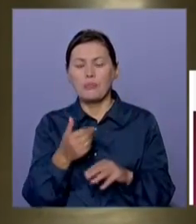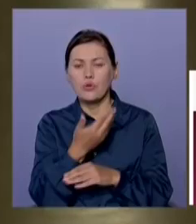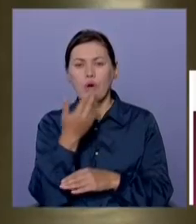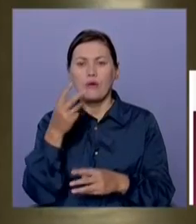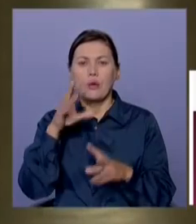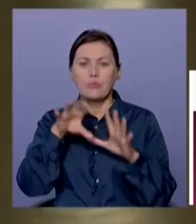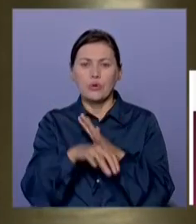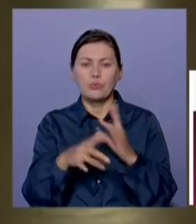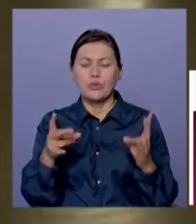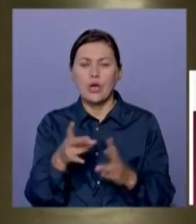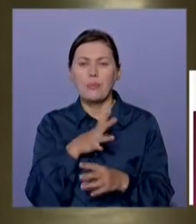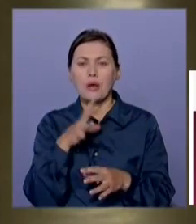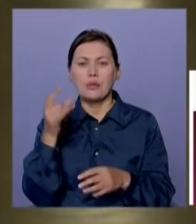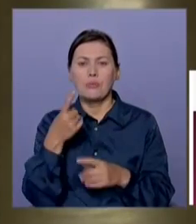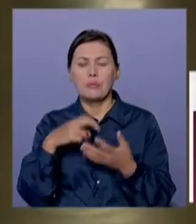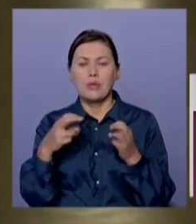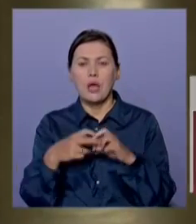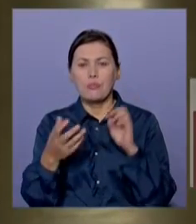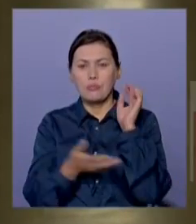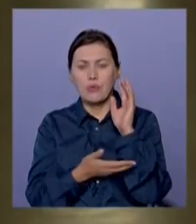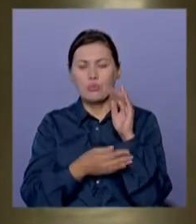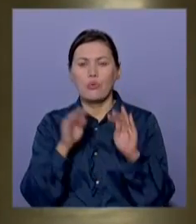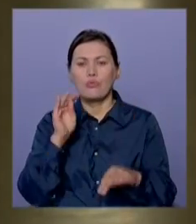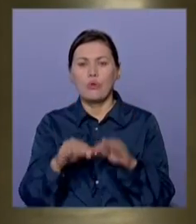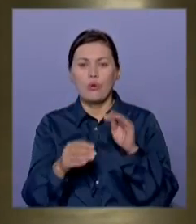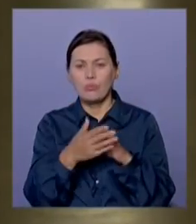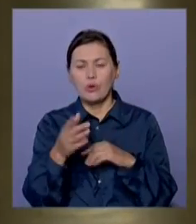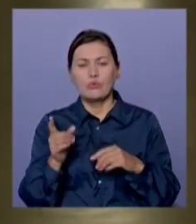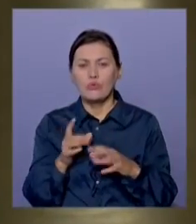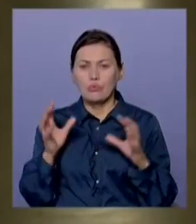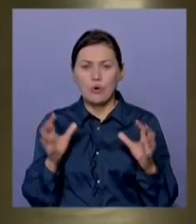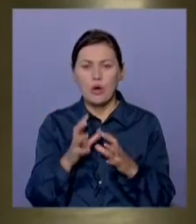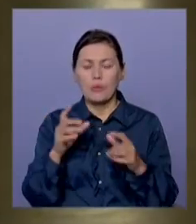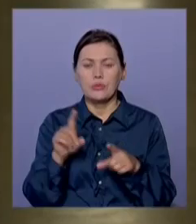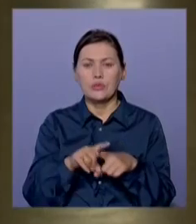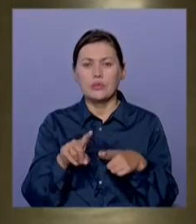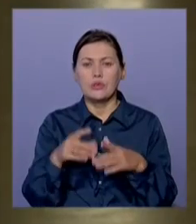қайтадан енгізуіміз керек. Тағы бір мәселе ағаштарды отырғызу, оларды күтіп баптау